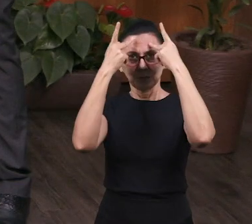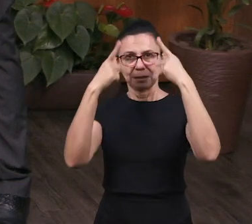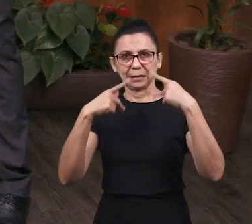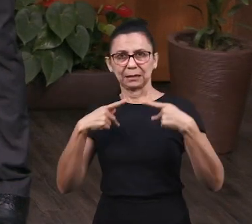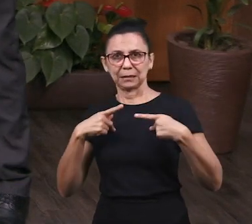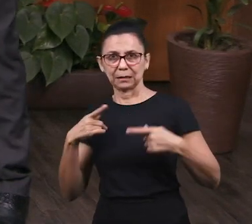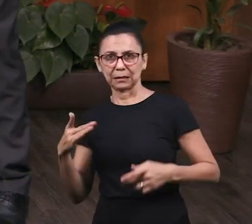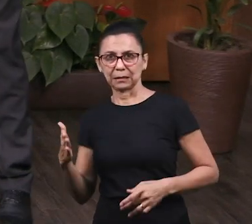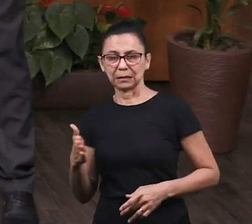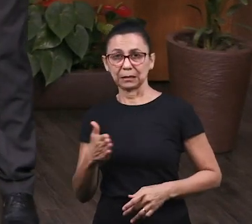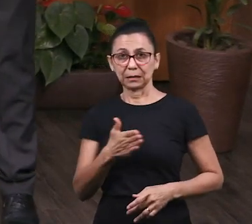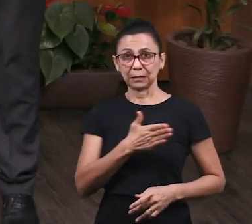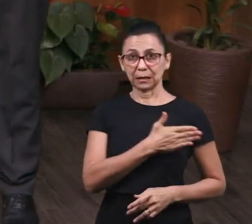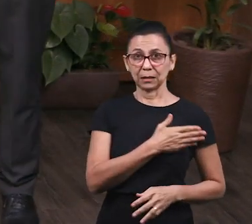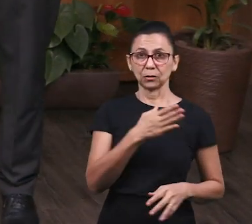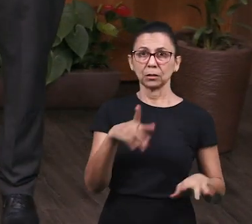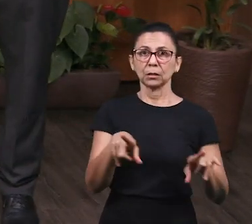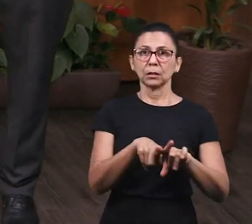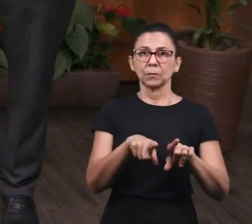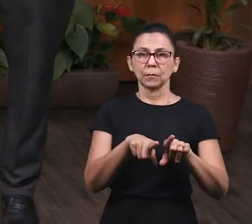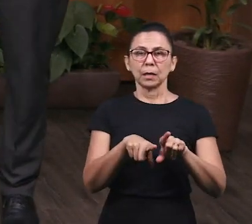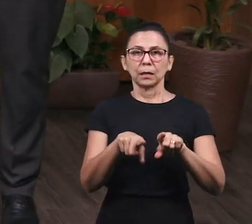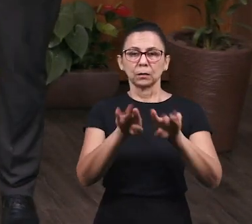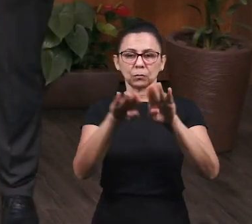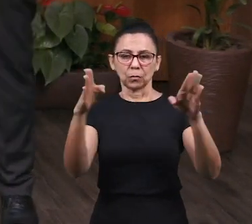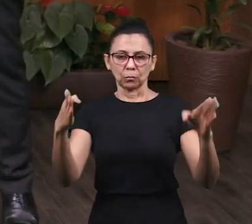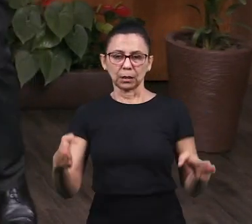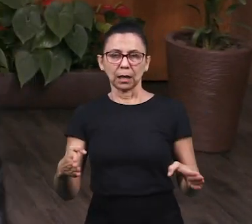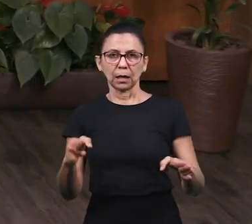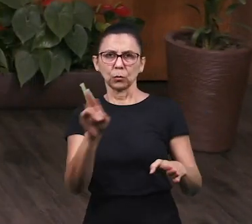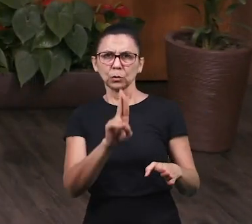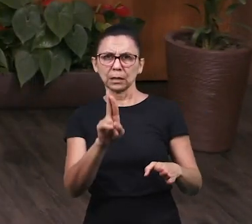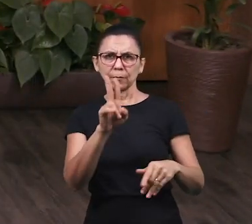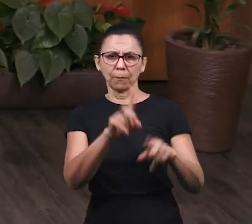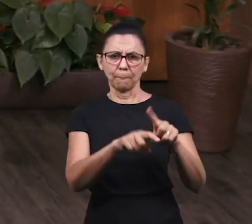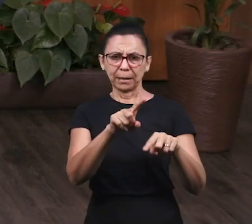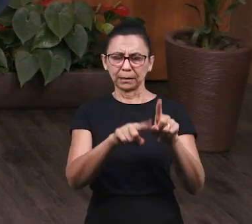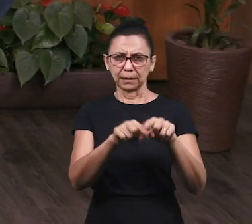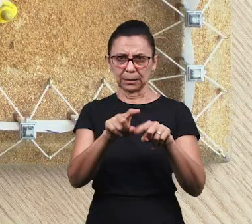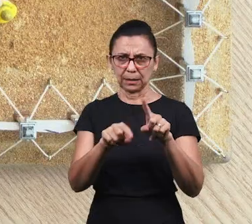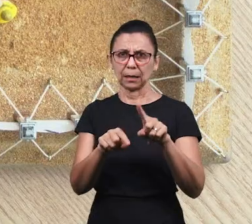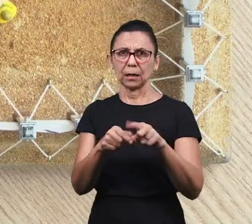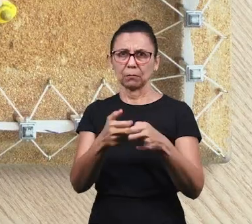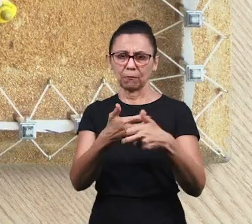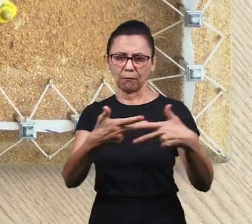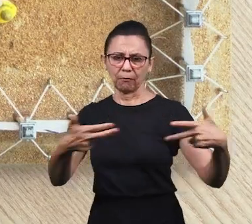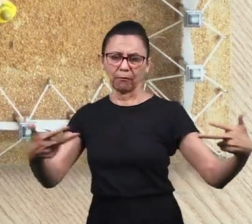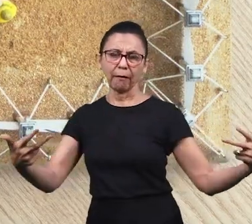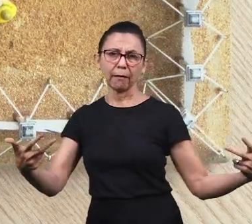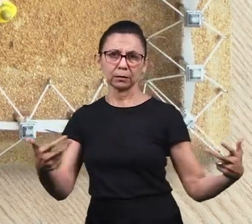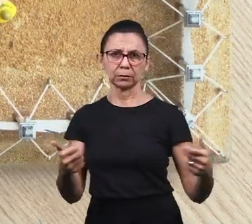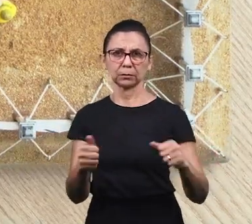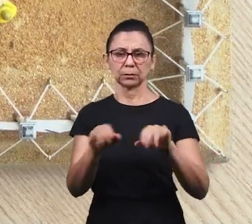l'autel, mais il est important de rajouter ici cet autel qui est fait en bois, qui montre